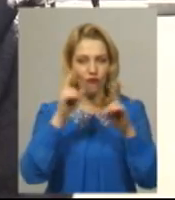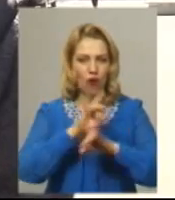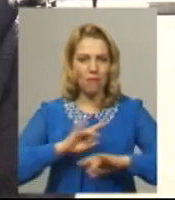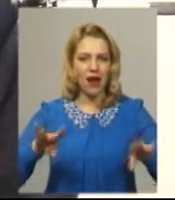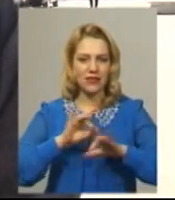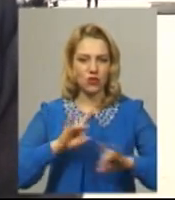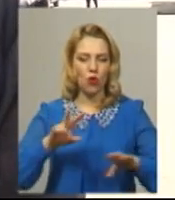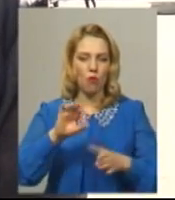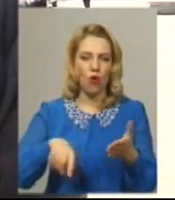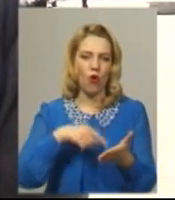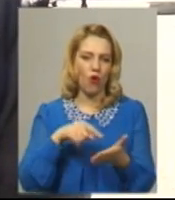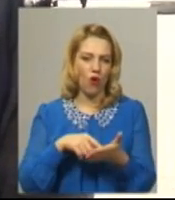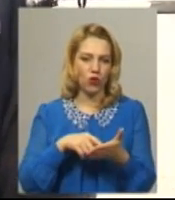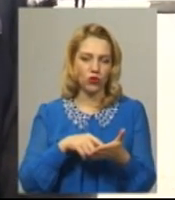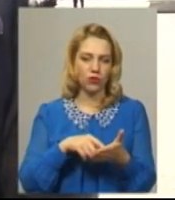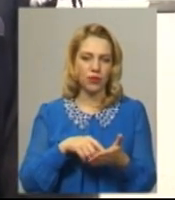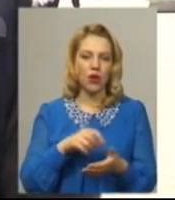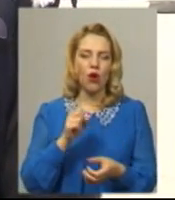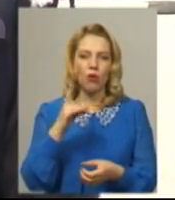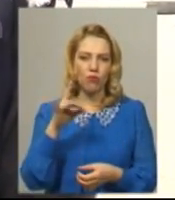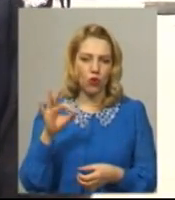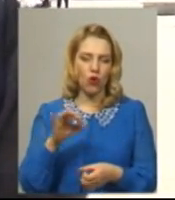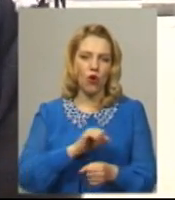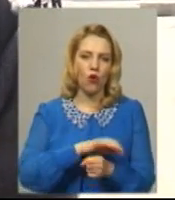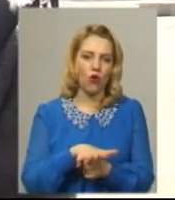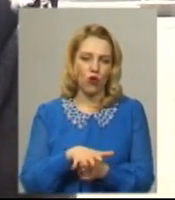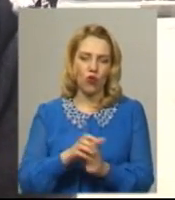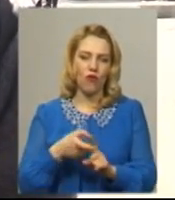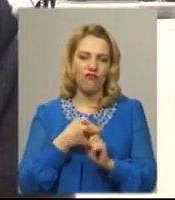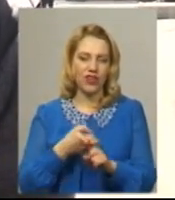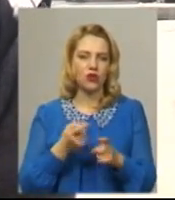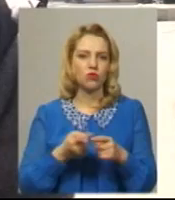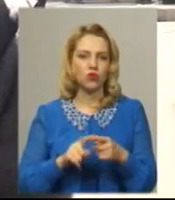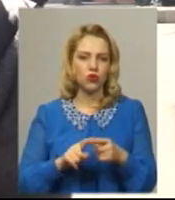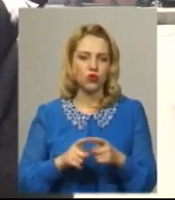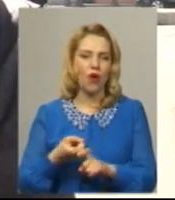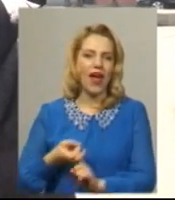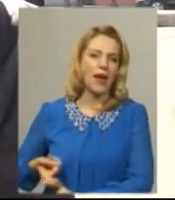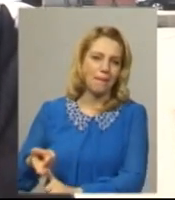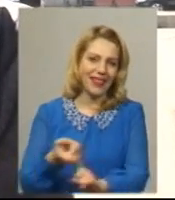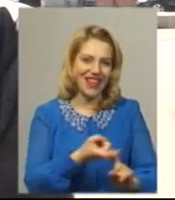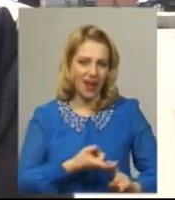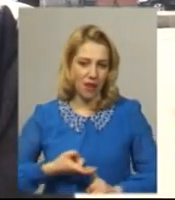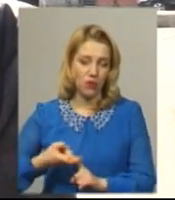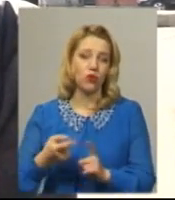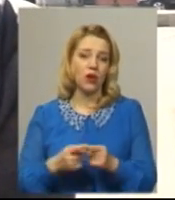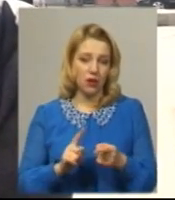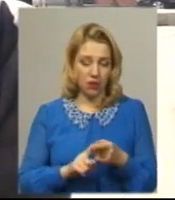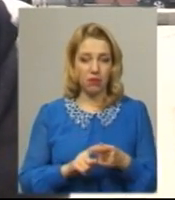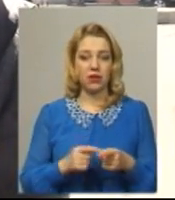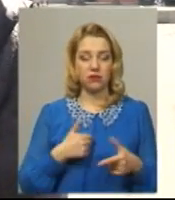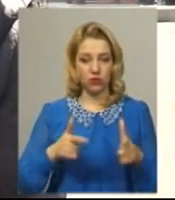коронавірус, про епідемію. Ми погодили з Огочу